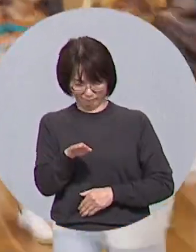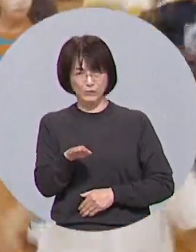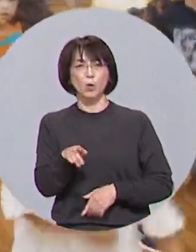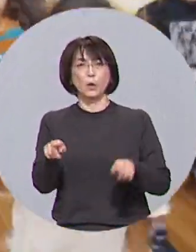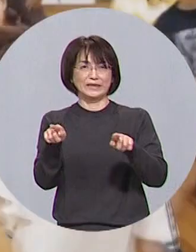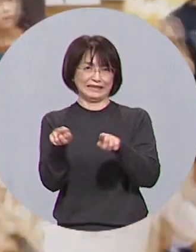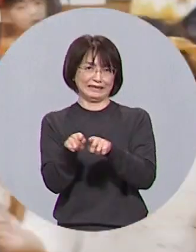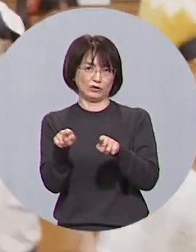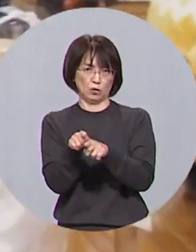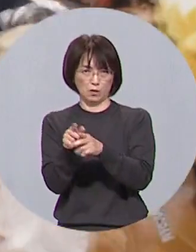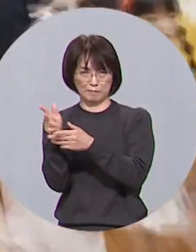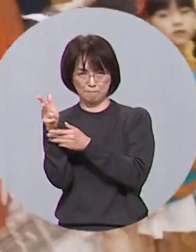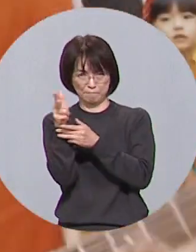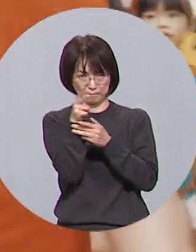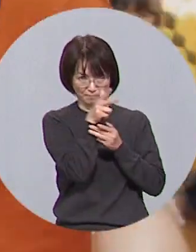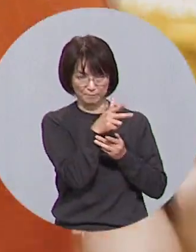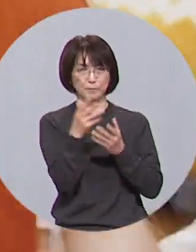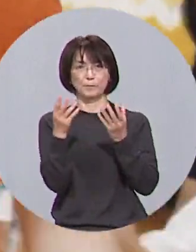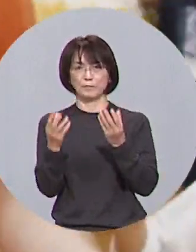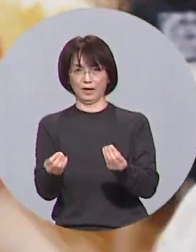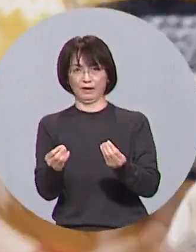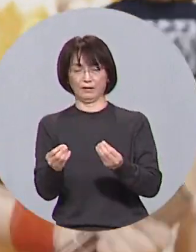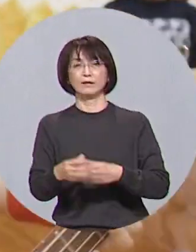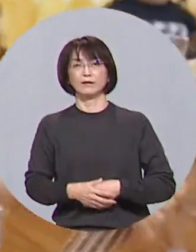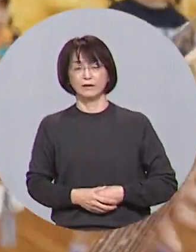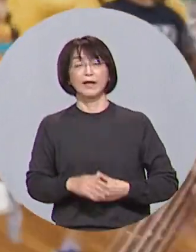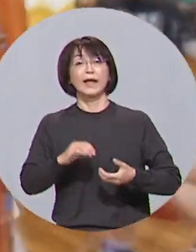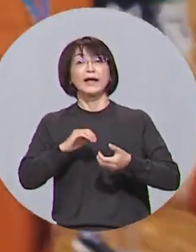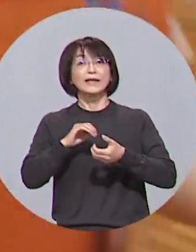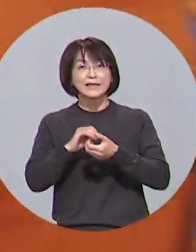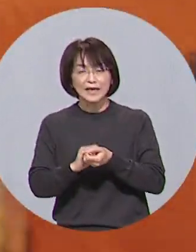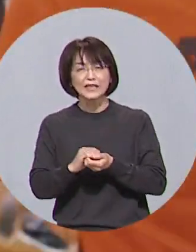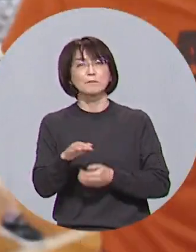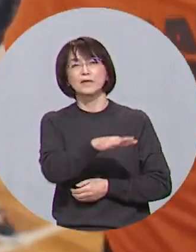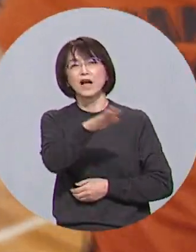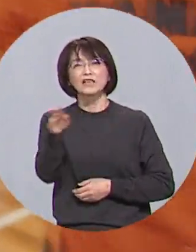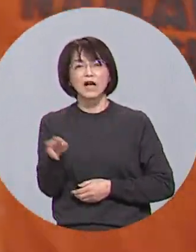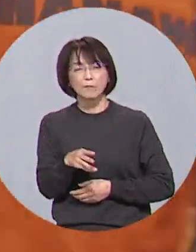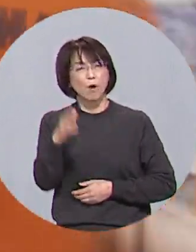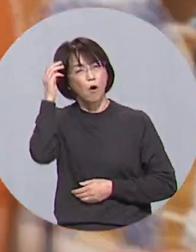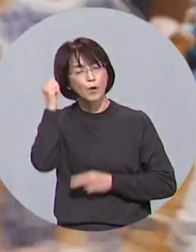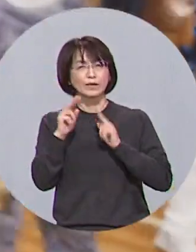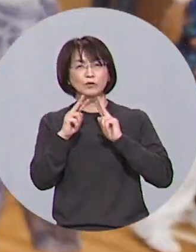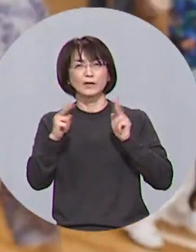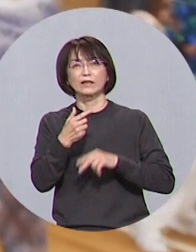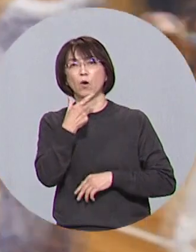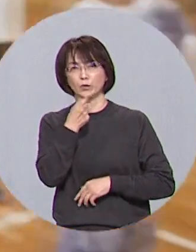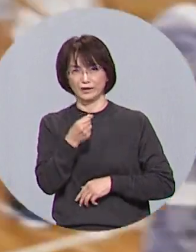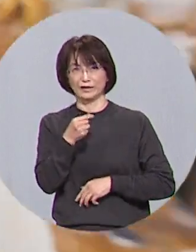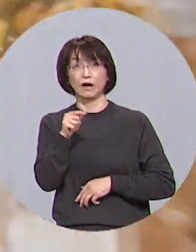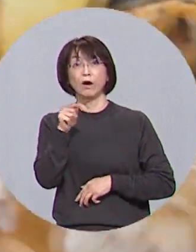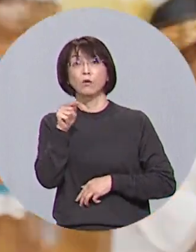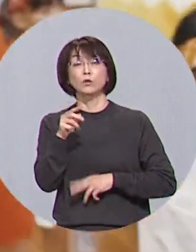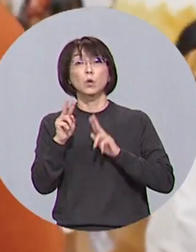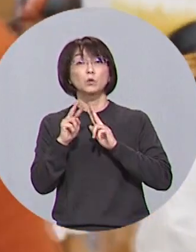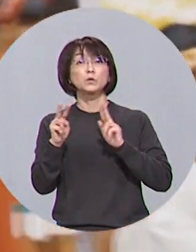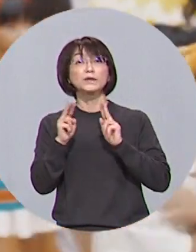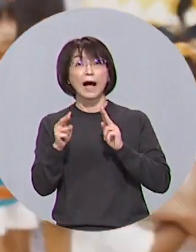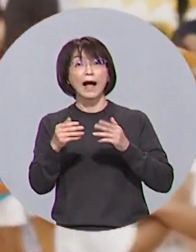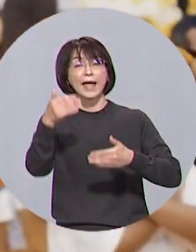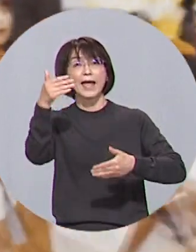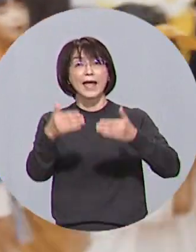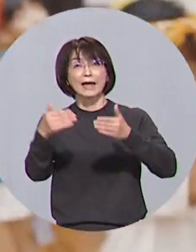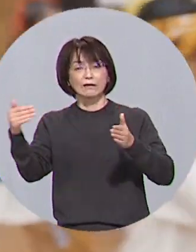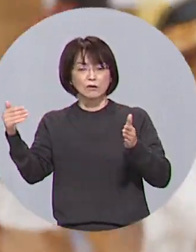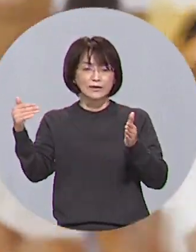なで作った ビルなん で、いやこれぜひとも歌って覚えてほしいなと、でこれが映画の最後に流れるとなんか